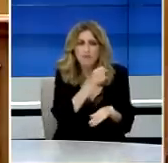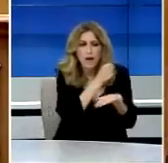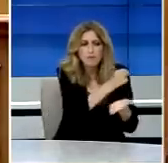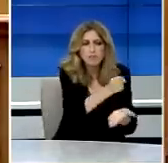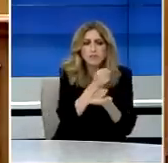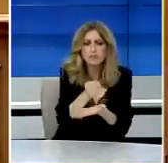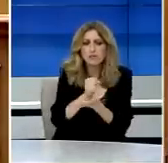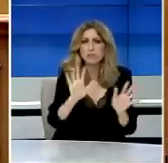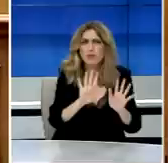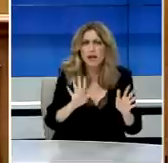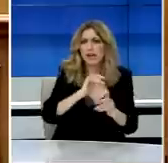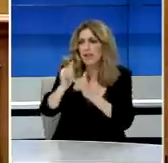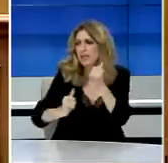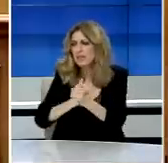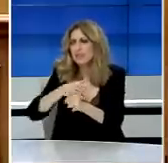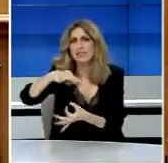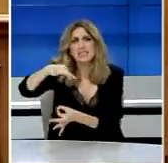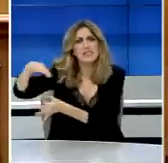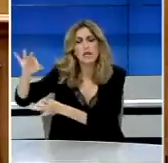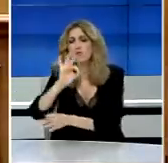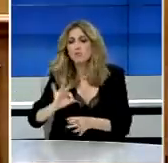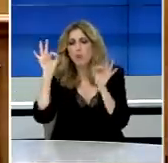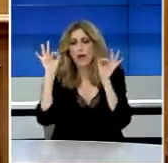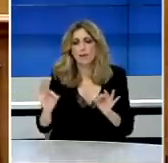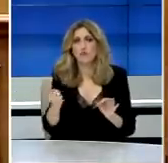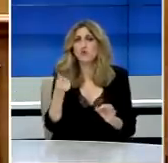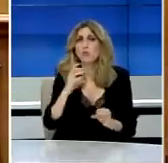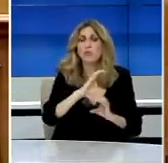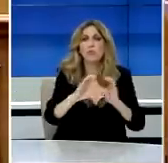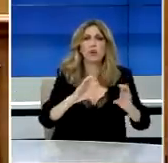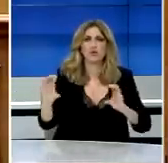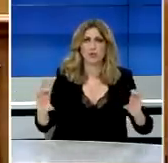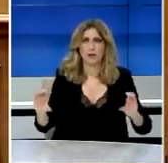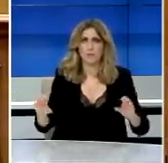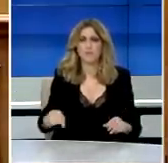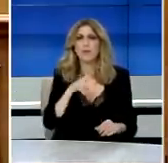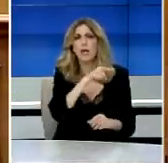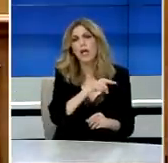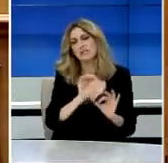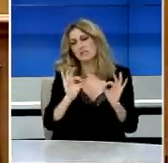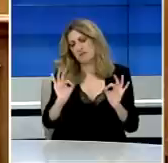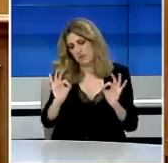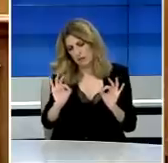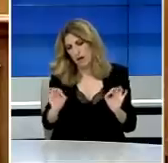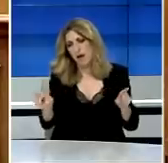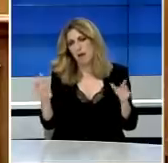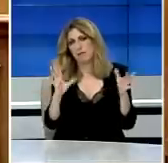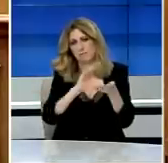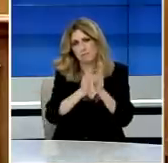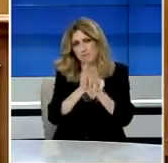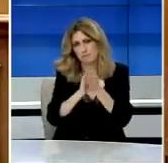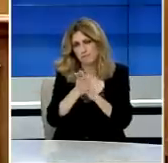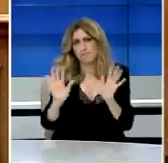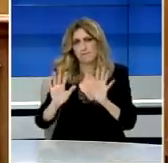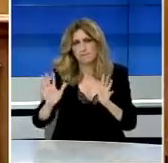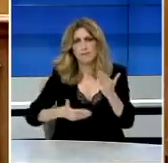και αν προσπαθήσετε να κρύψετε την πραγματικότητα πίσω από μέσα ενημέρωσης που διαμορφώνουν μια επίπλαστη εικόνα, ορισμένες φορές ακριβώς